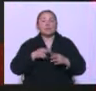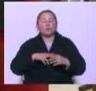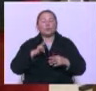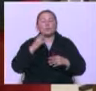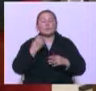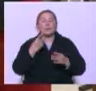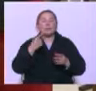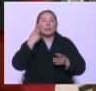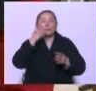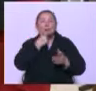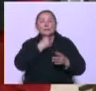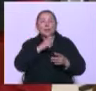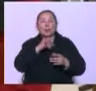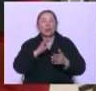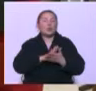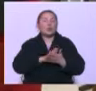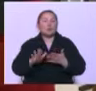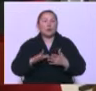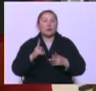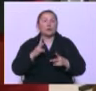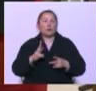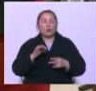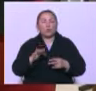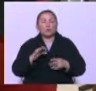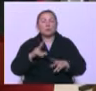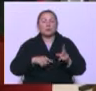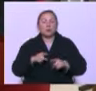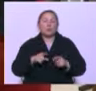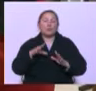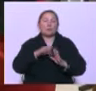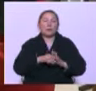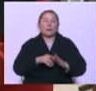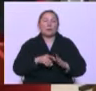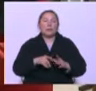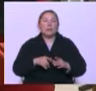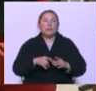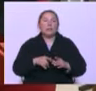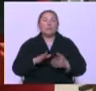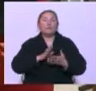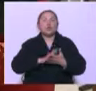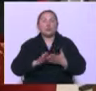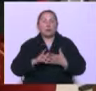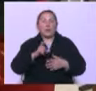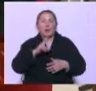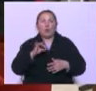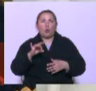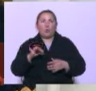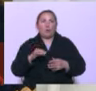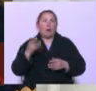стиле. Экология города нечистая. С одной стороны, мы считаем, что вносим вклад в чистку экологии